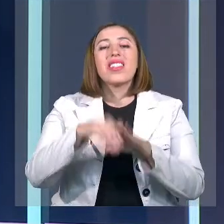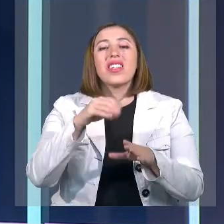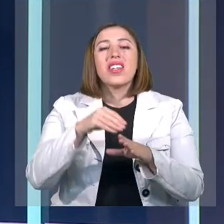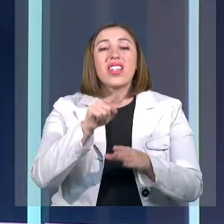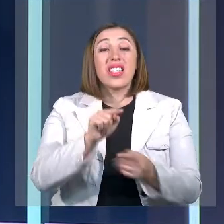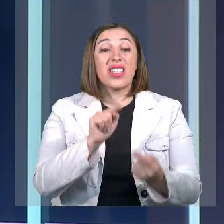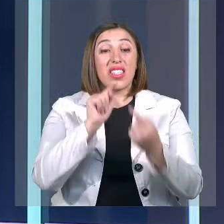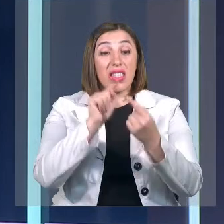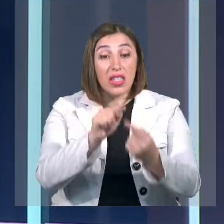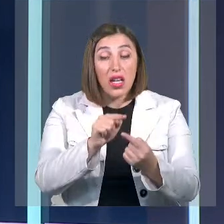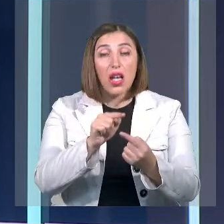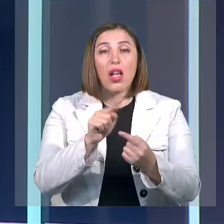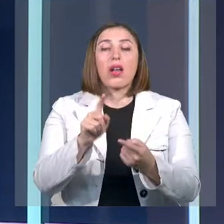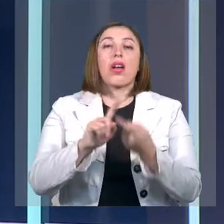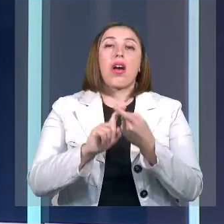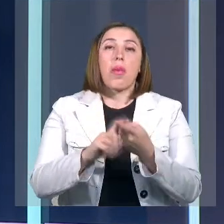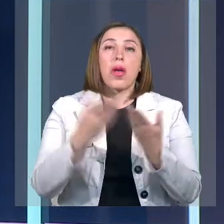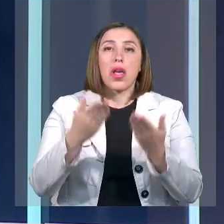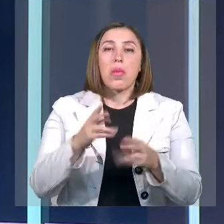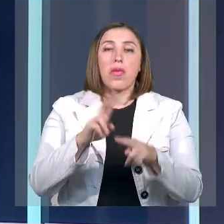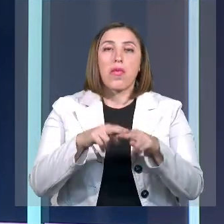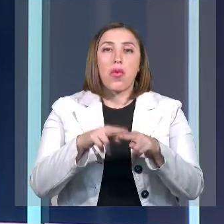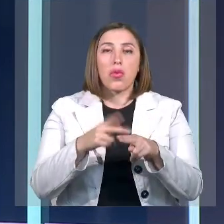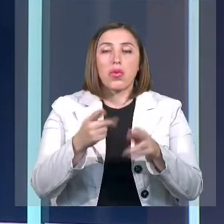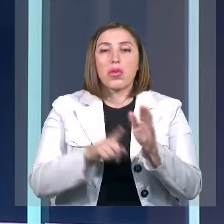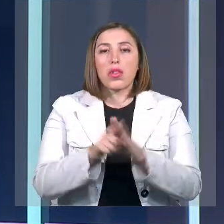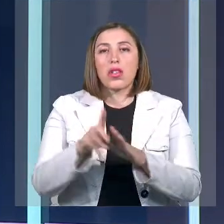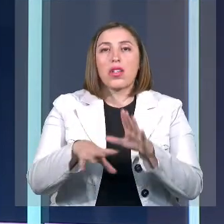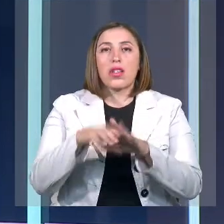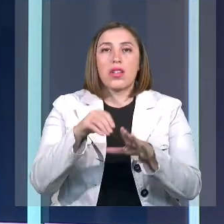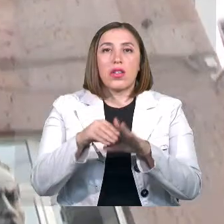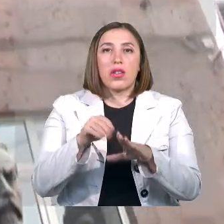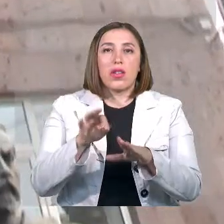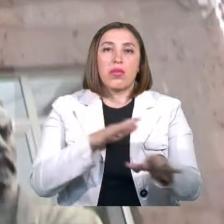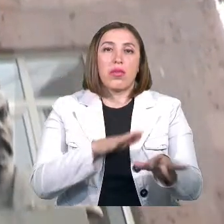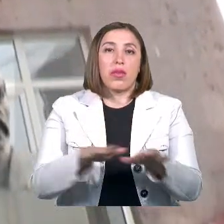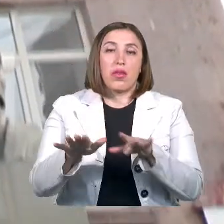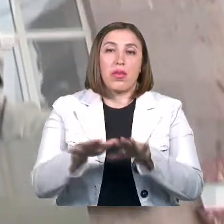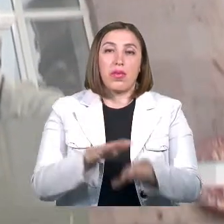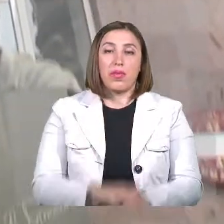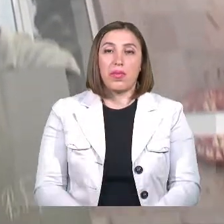էր կապվում, հիմա էլ իրավապահներն են քվեարկությամբ զբաղվում։